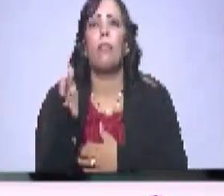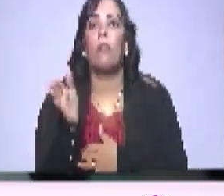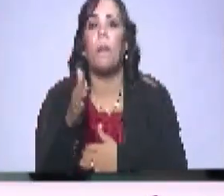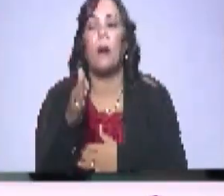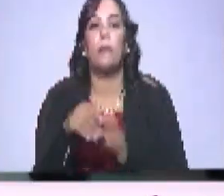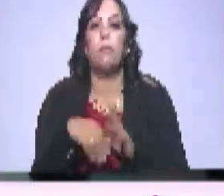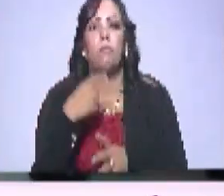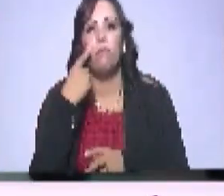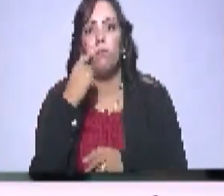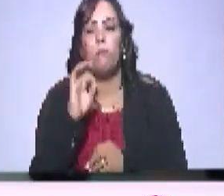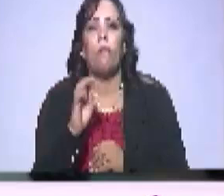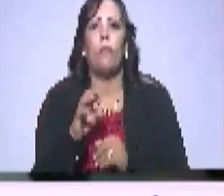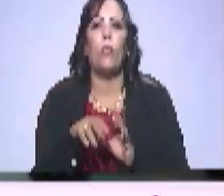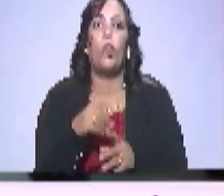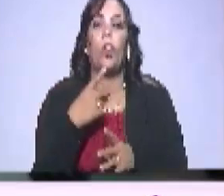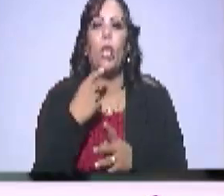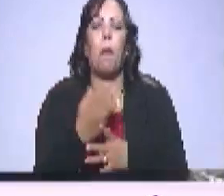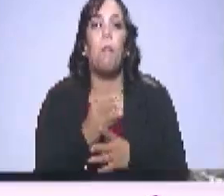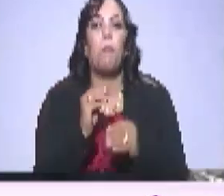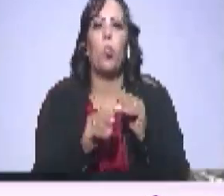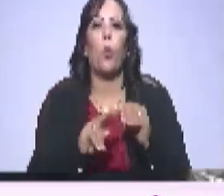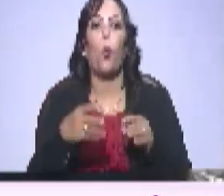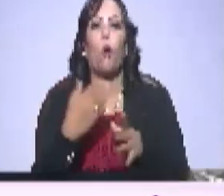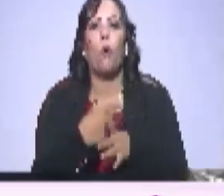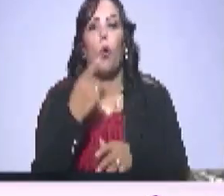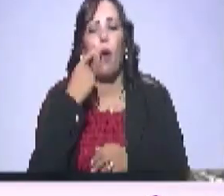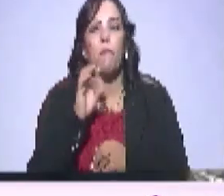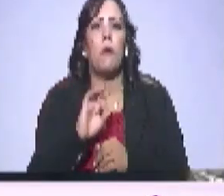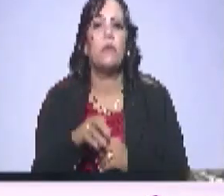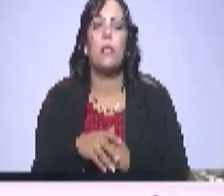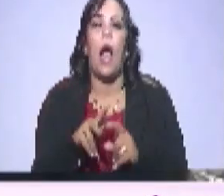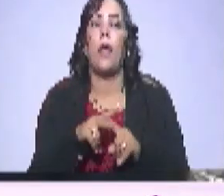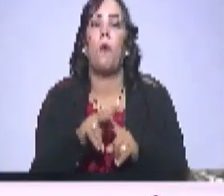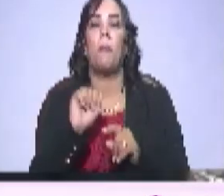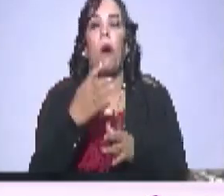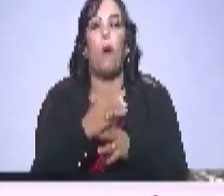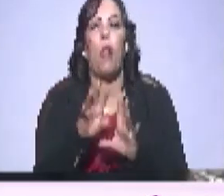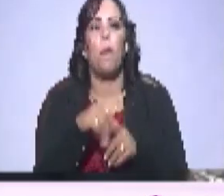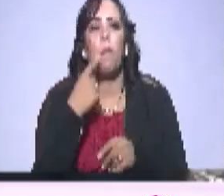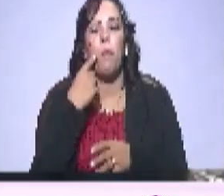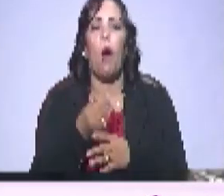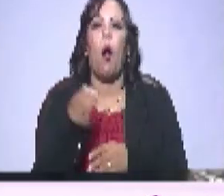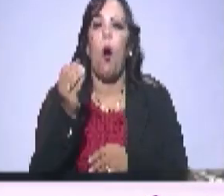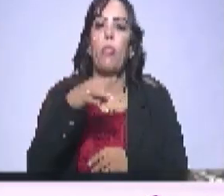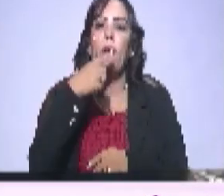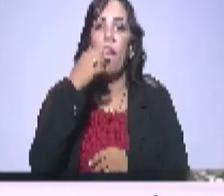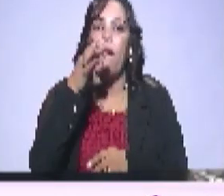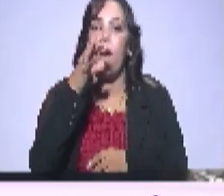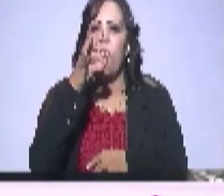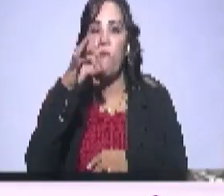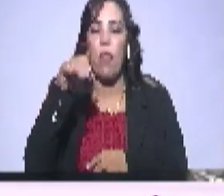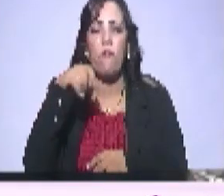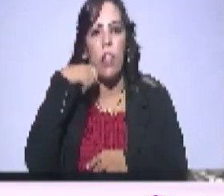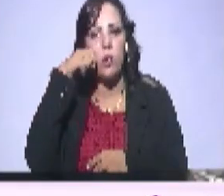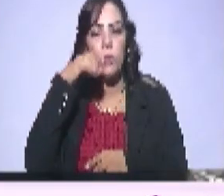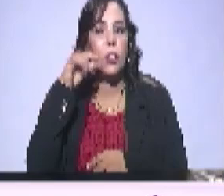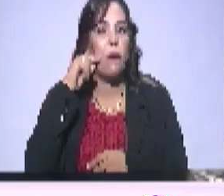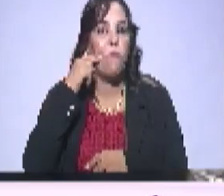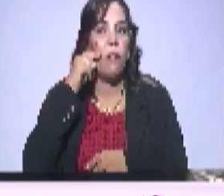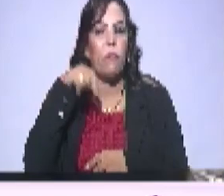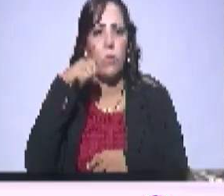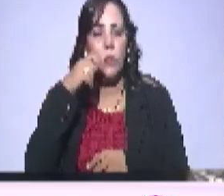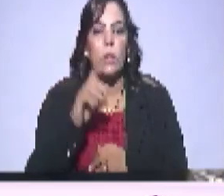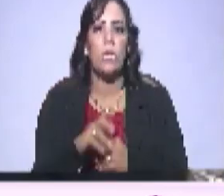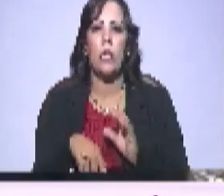ال بنفس الماتيريال اهي برده، نفس الادوات، وهنحط شويه فلفل، شويه كزبره، شويه